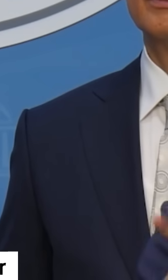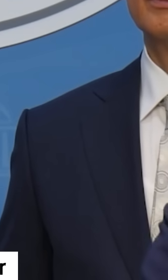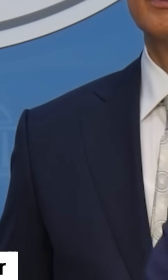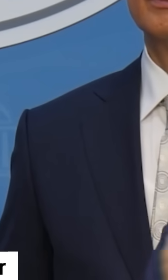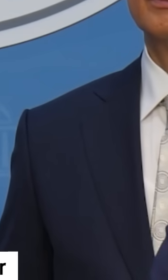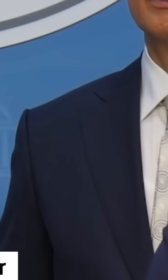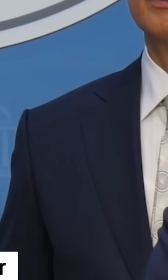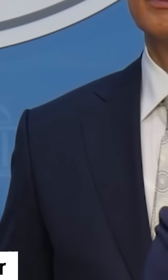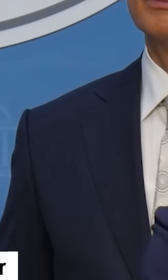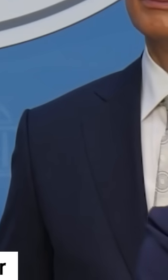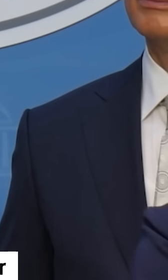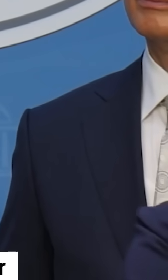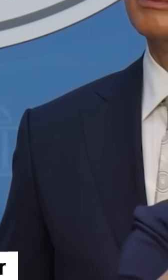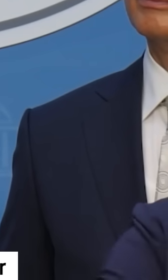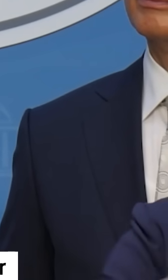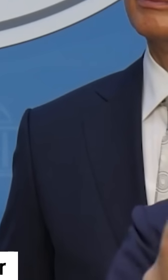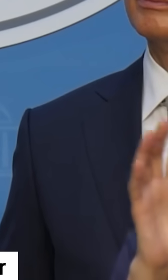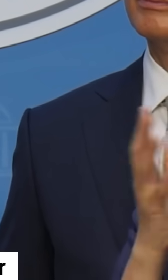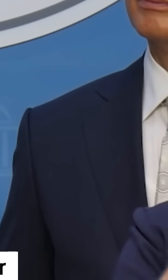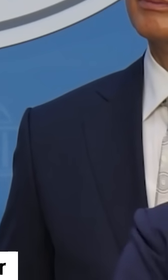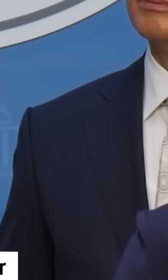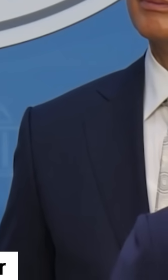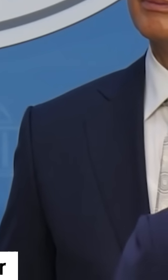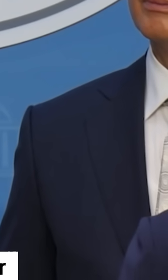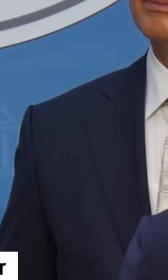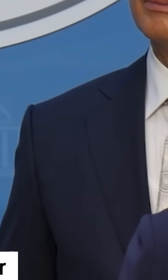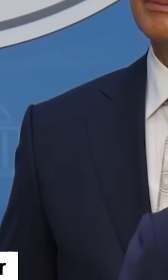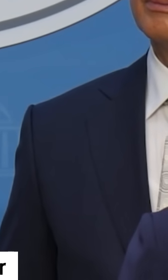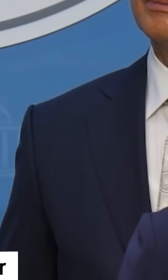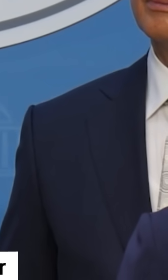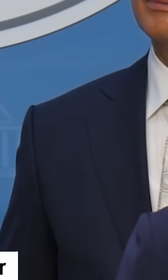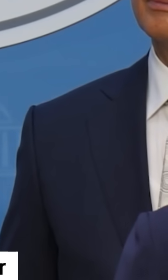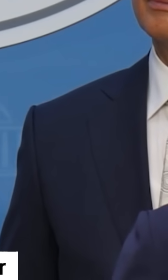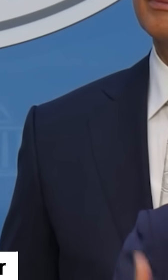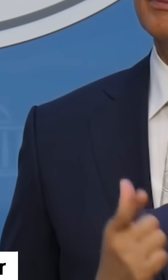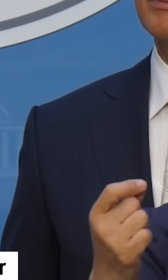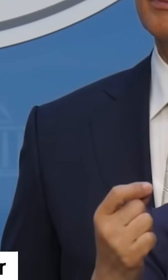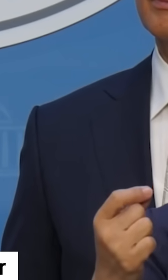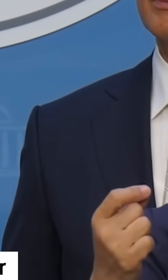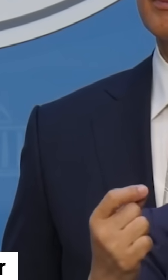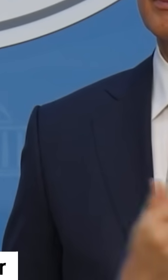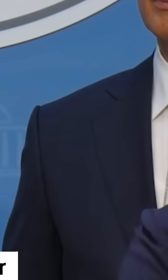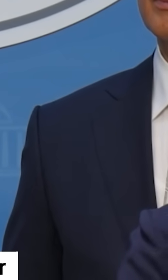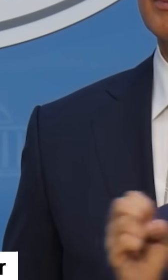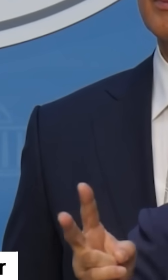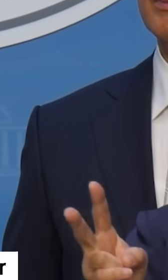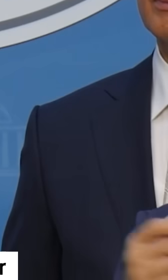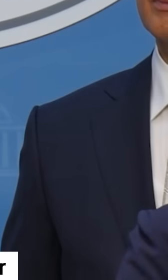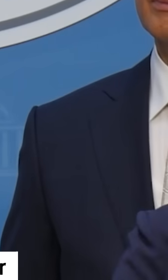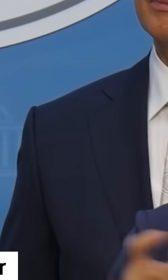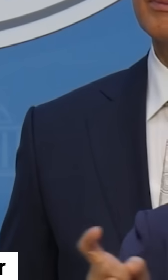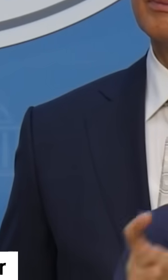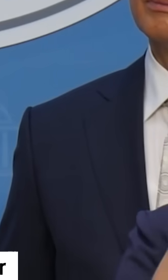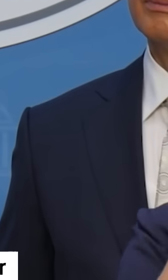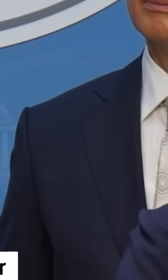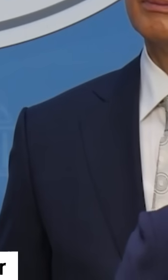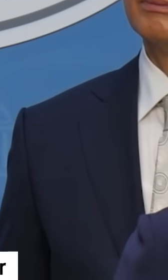오히려 박수를 받았지 않을까 싶습니다. 그렇습니다. 여야가 싸울 수